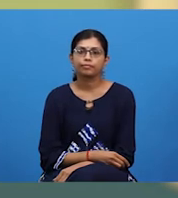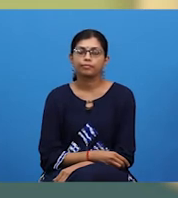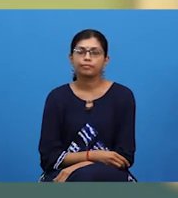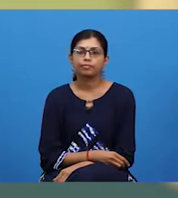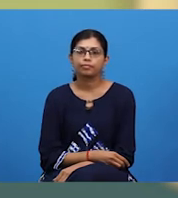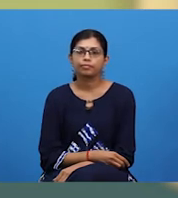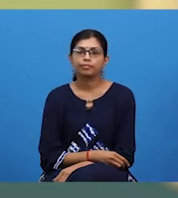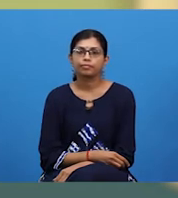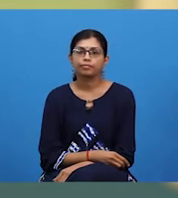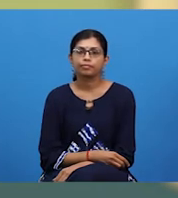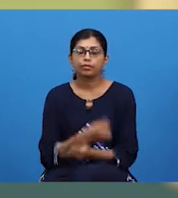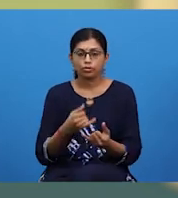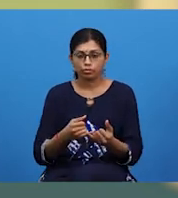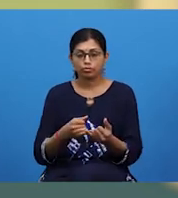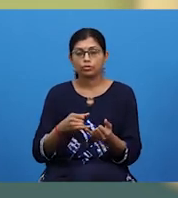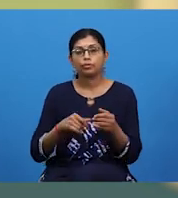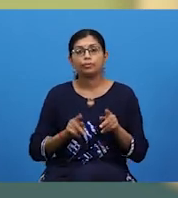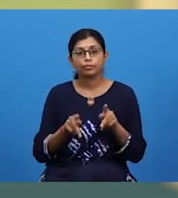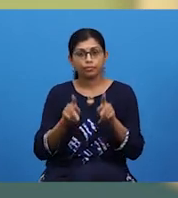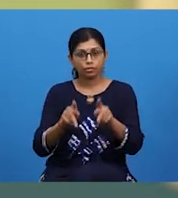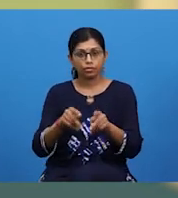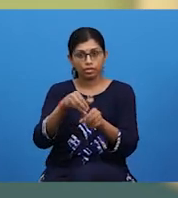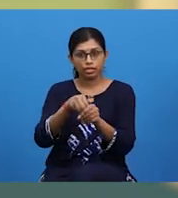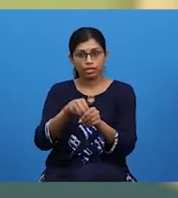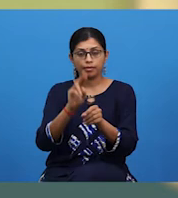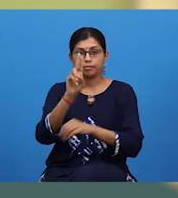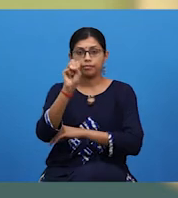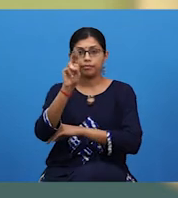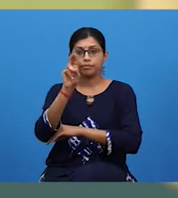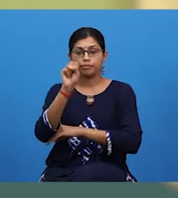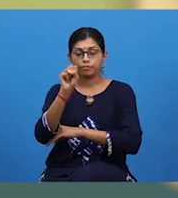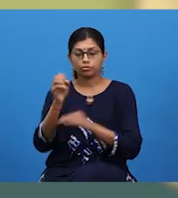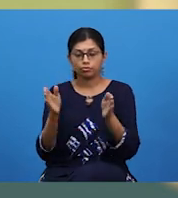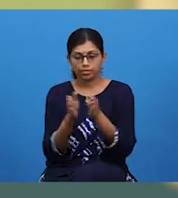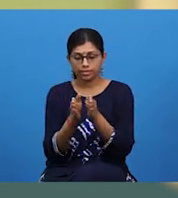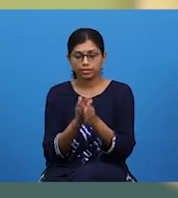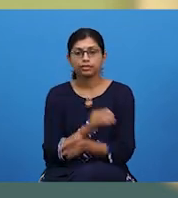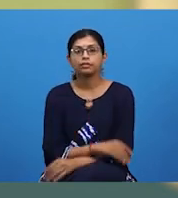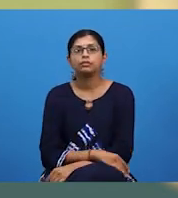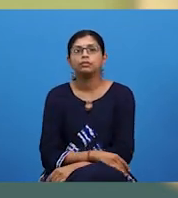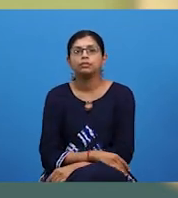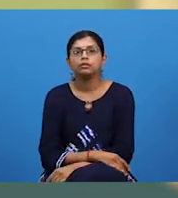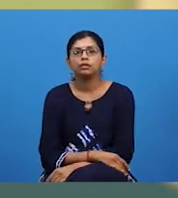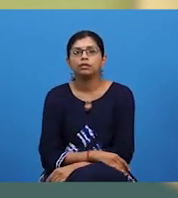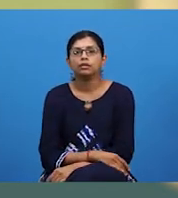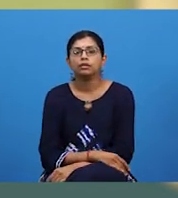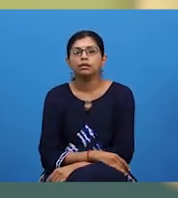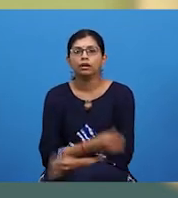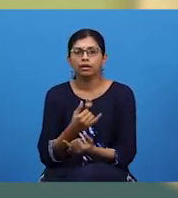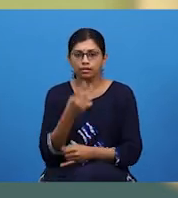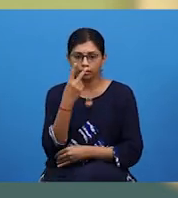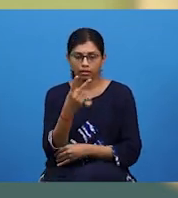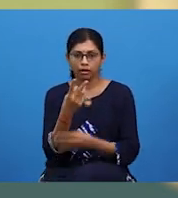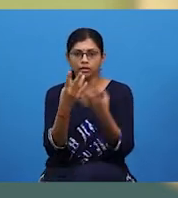yang berakhir di usus kecil. Sekarang kita akan lihat proses pengirapan dan pengangkutan hasil